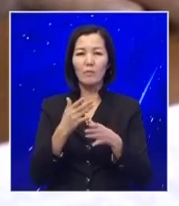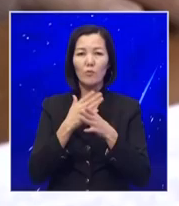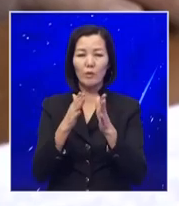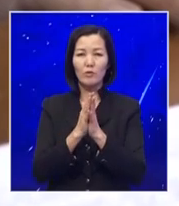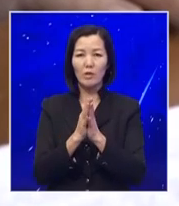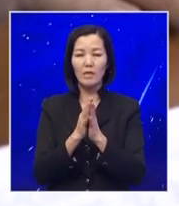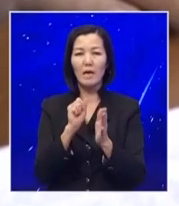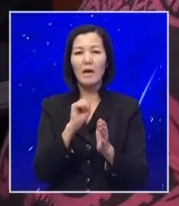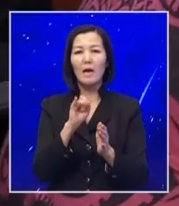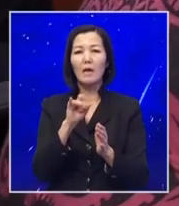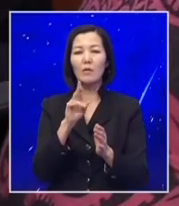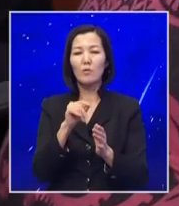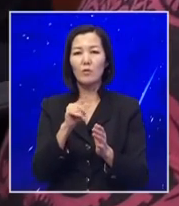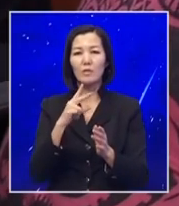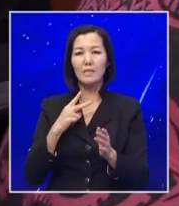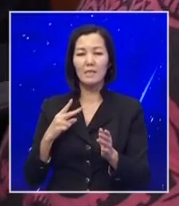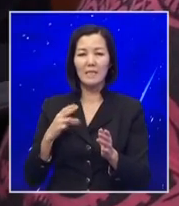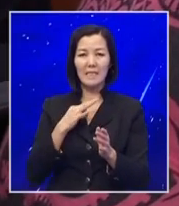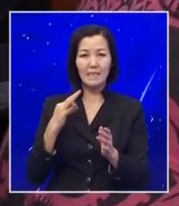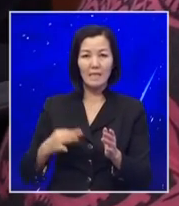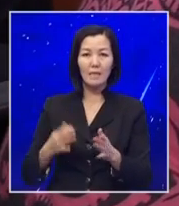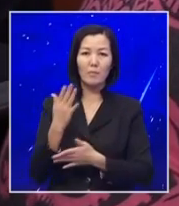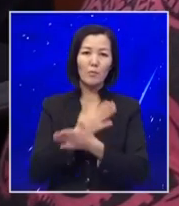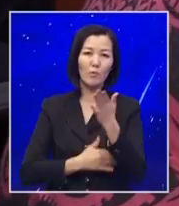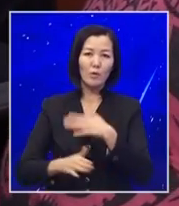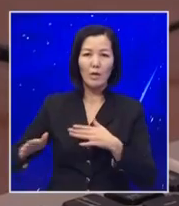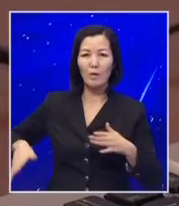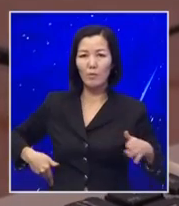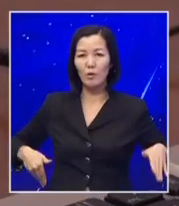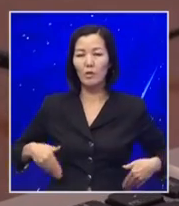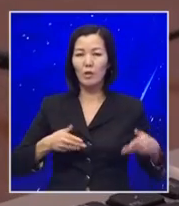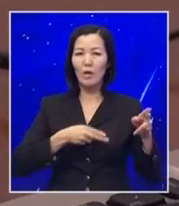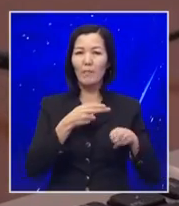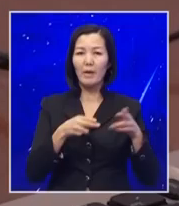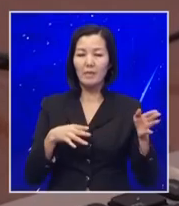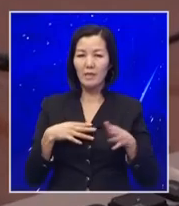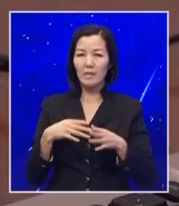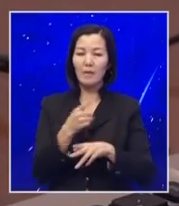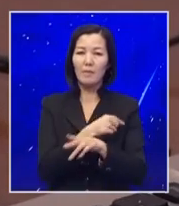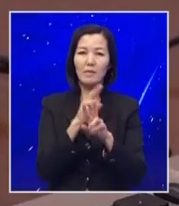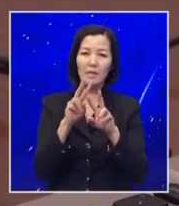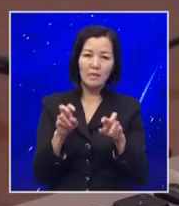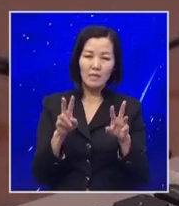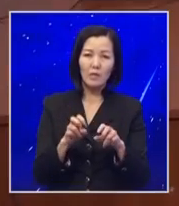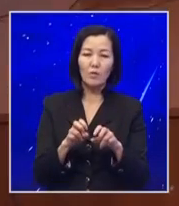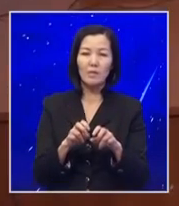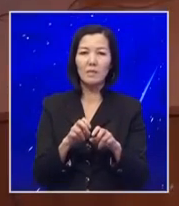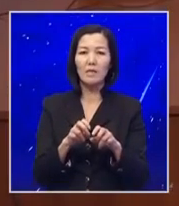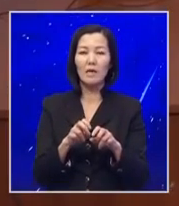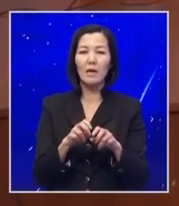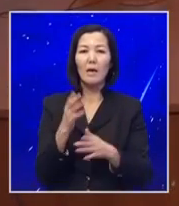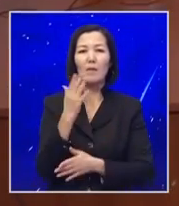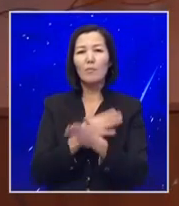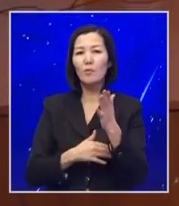сұрады. Айгүл Тұрайысованың ұлы мүмкіндігі шектеулі. Бүйрегіне 2 рет ауыр ота жасалған, бірақ медициналық тексеру кезінде баласының